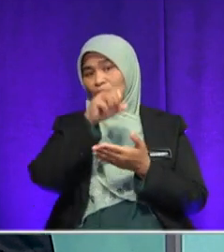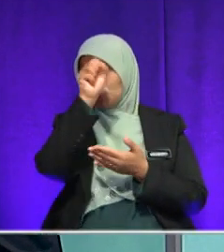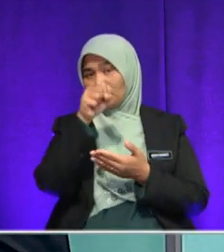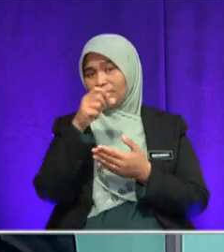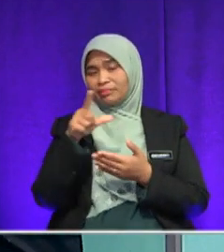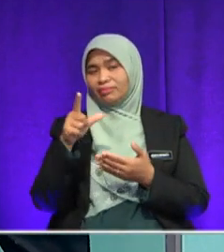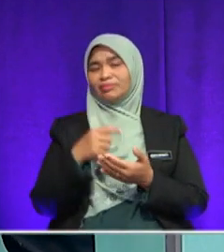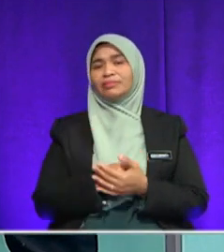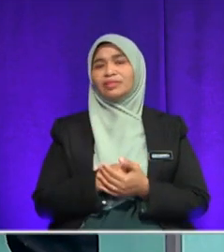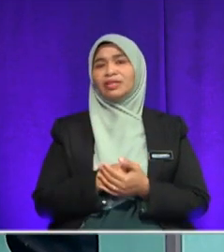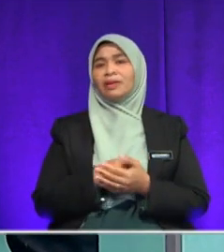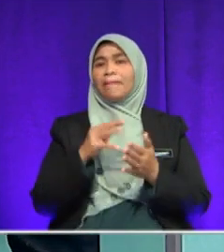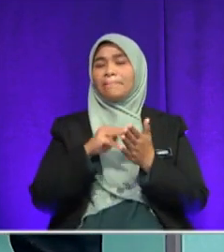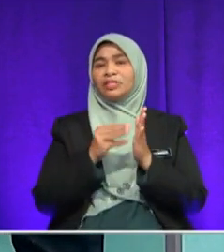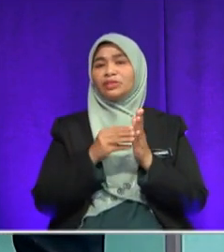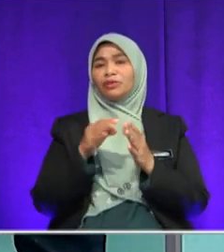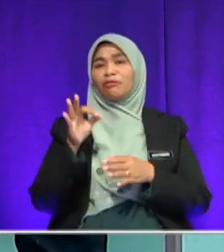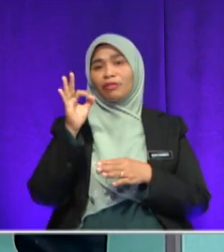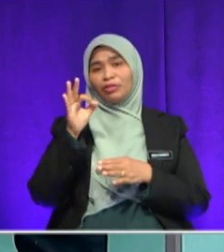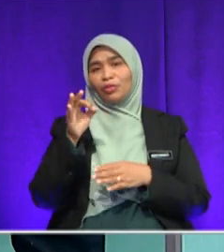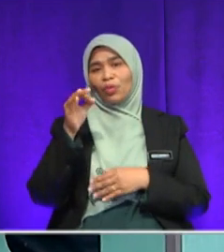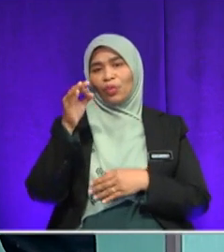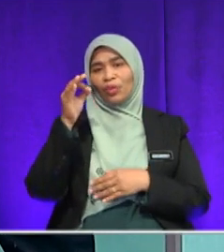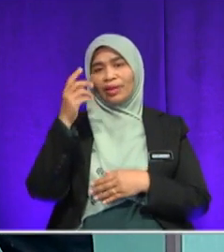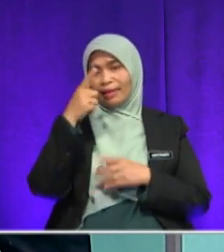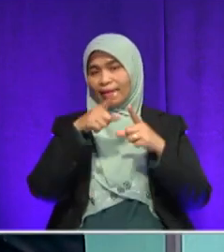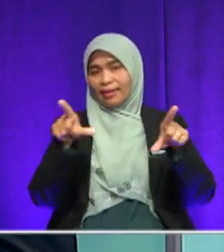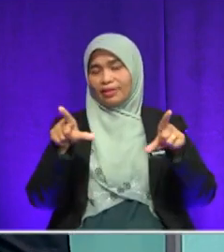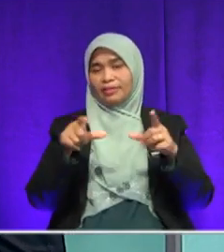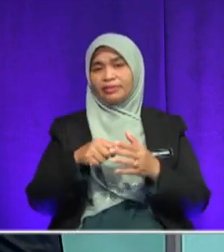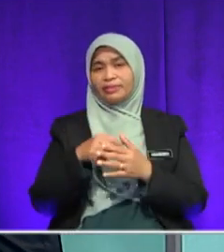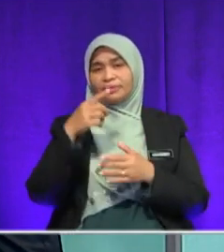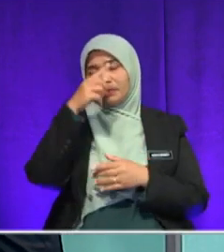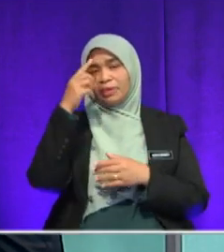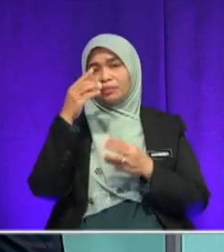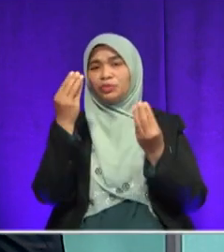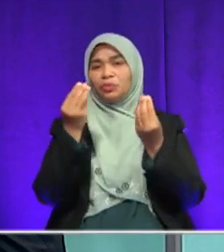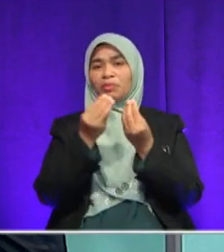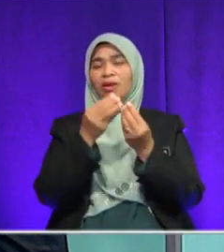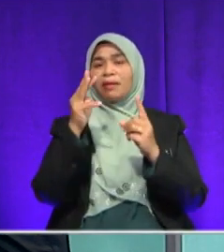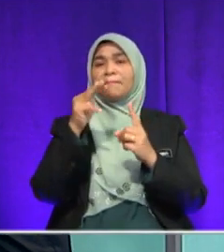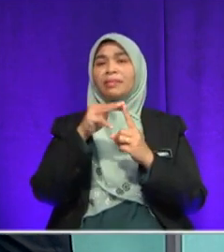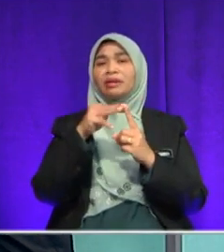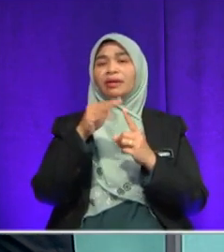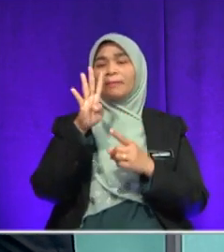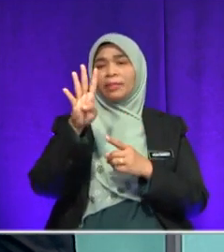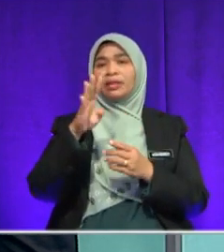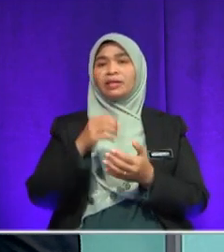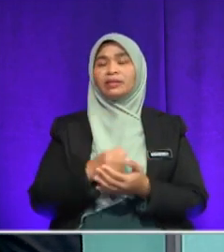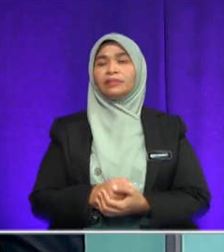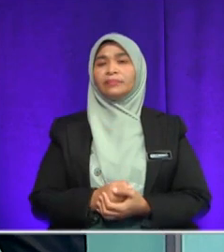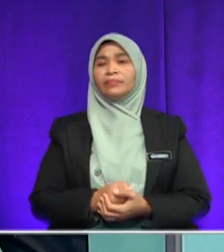lain, apakah dua faktor lain? Kenapa dua faktor lain? Sebab jumlah markah kita 4, kita bahagi dengan